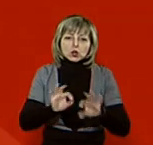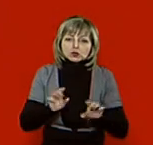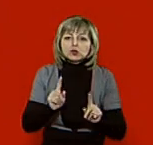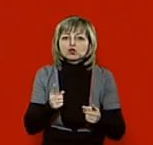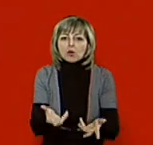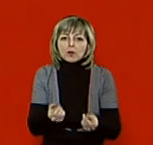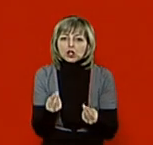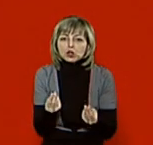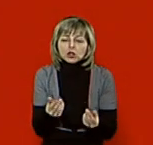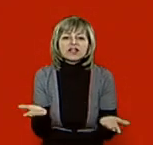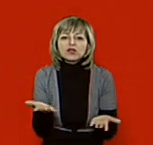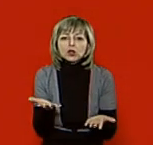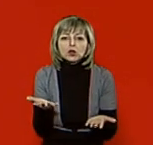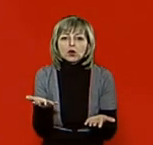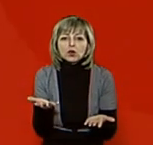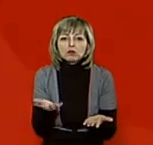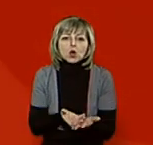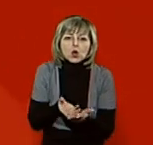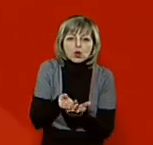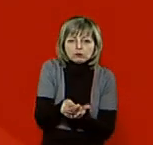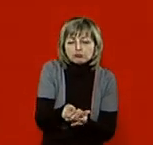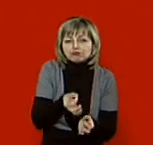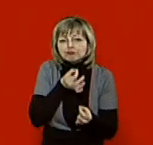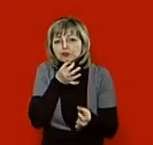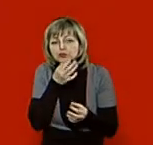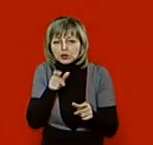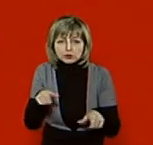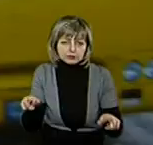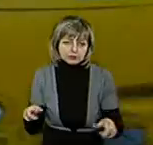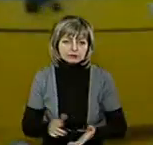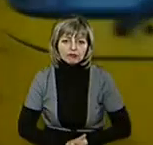чому беруть гроші і якому розрахунку містяни віддають перевагу.